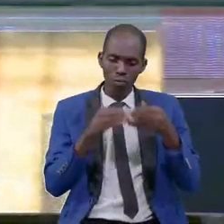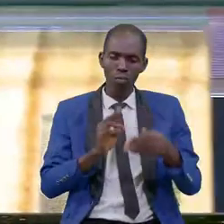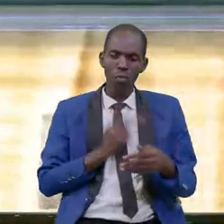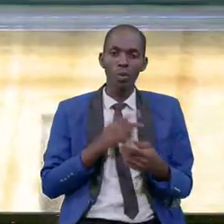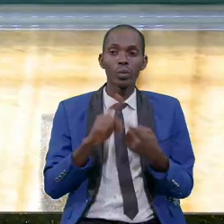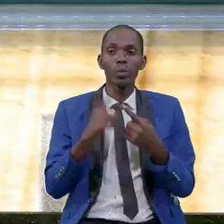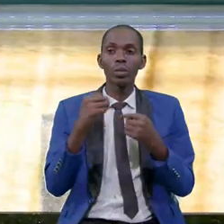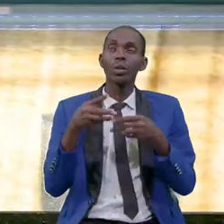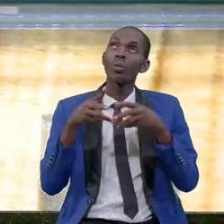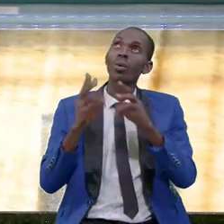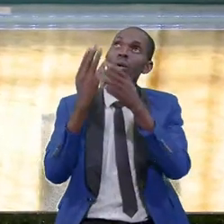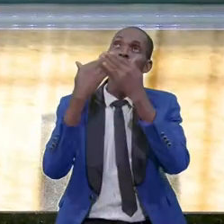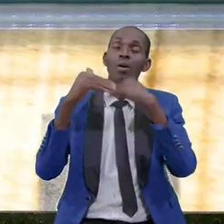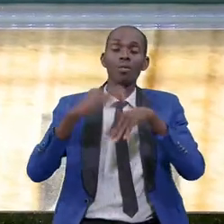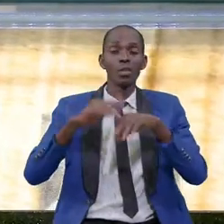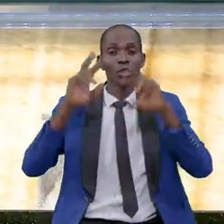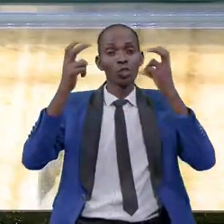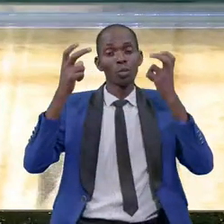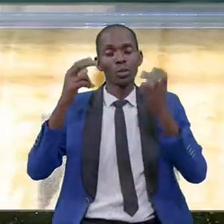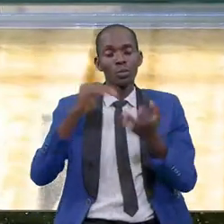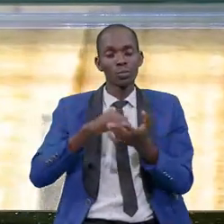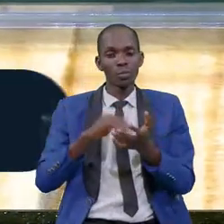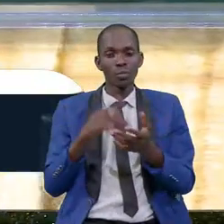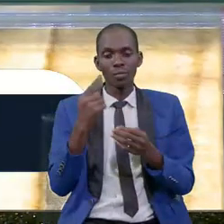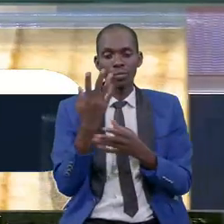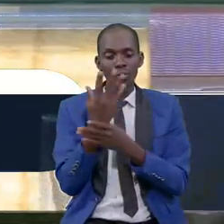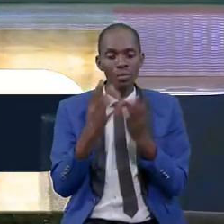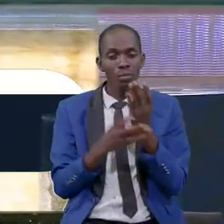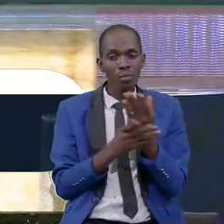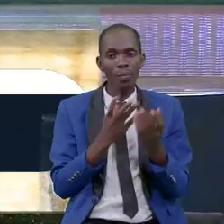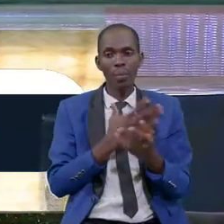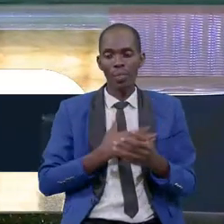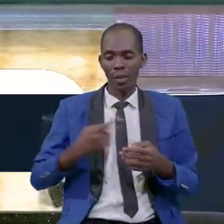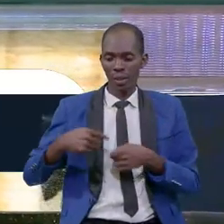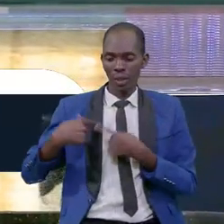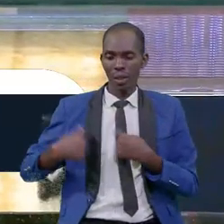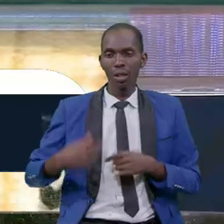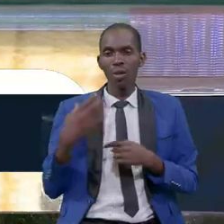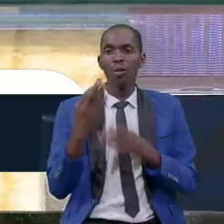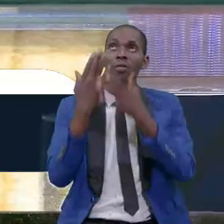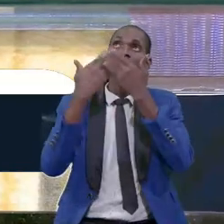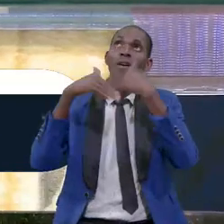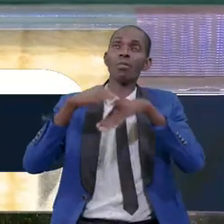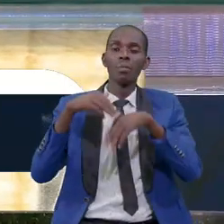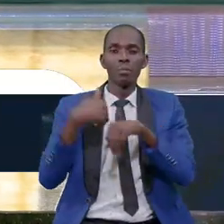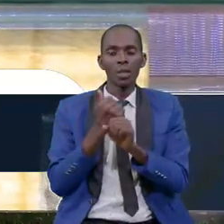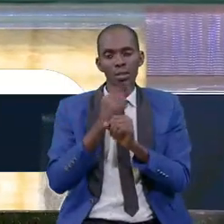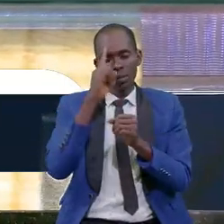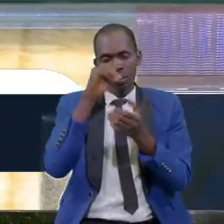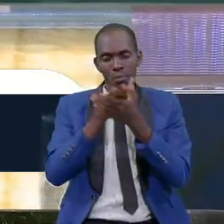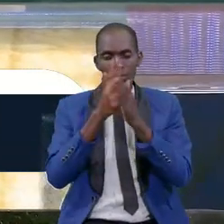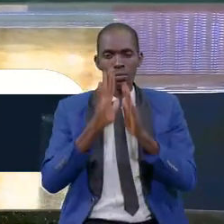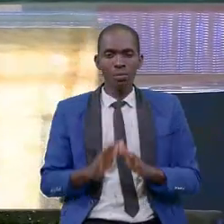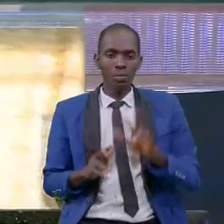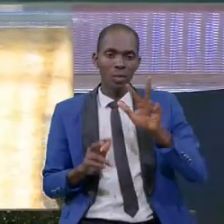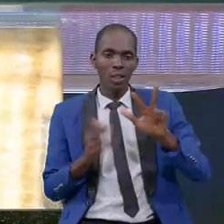C'est pourquoi nous parlons de ce sujet très important, les mains et le cœur des saints en route pour le ciel. Nous